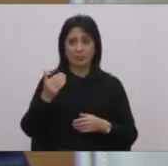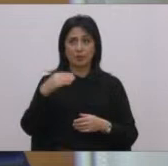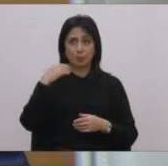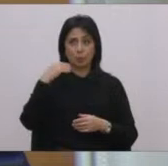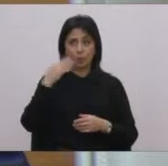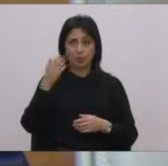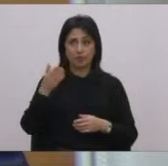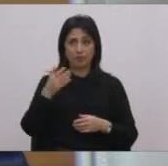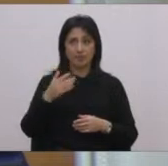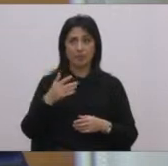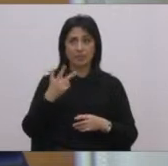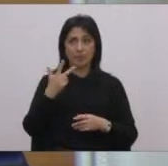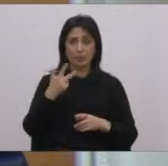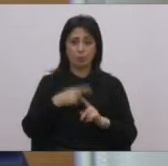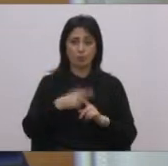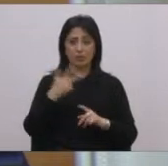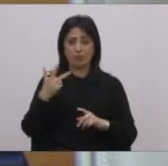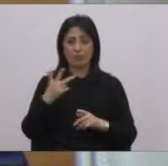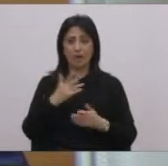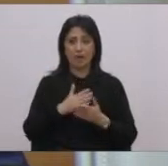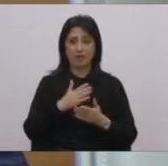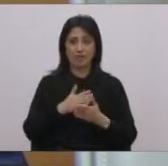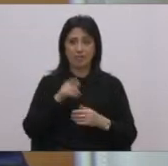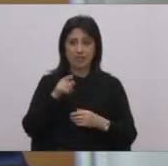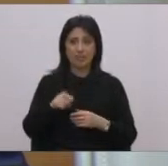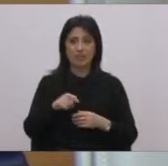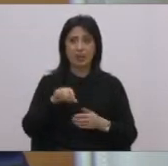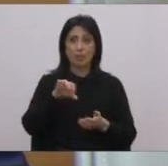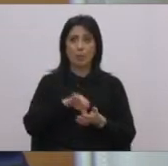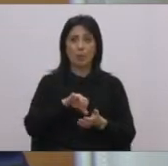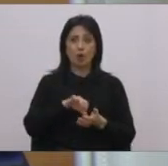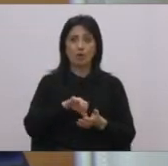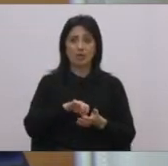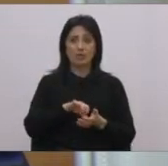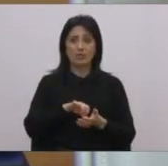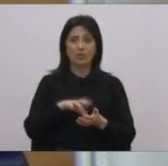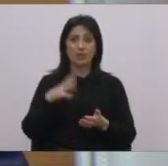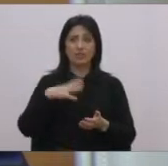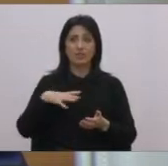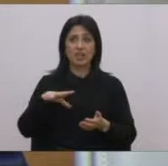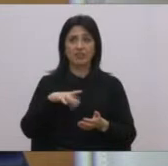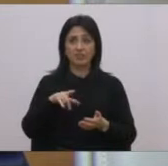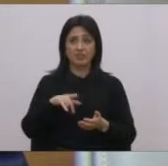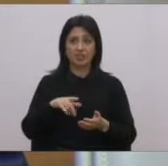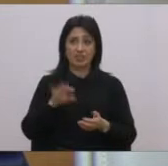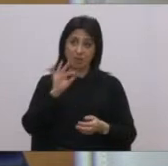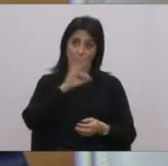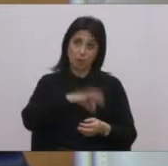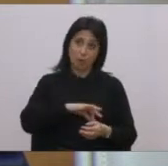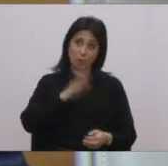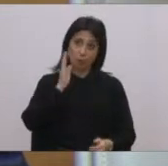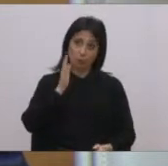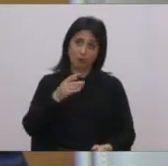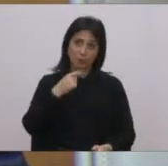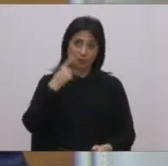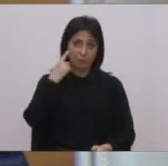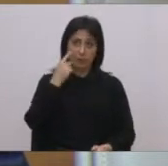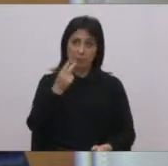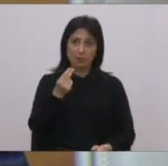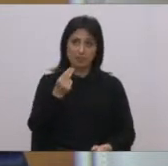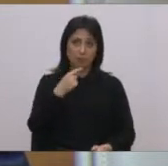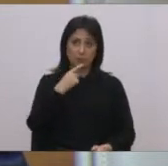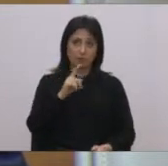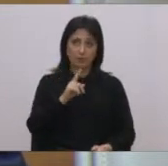Turketi es sami plus sami ro aris. Ai ik monatsileoba sakartvelos es momgebiani ikneba me finansurat